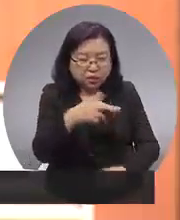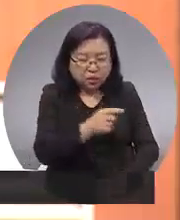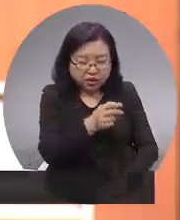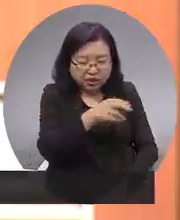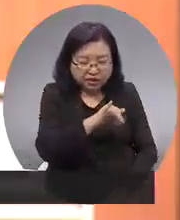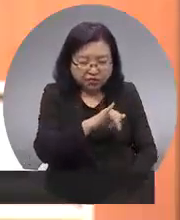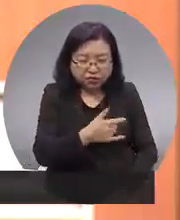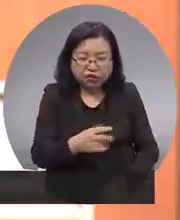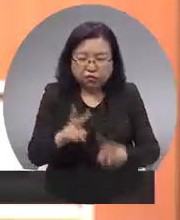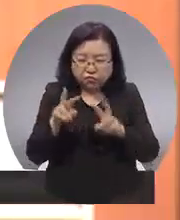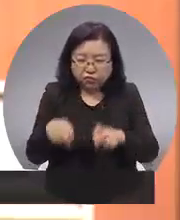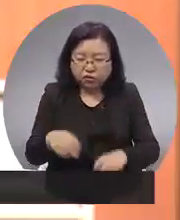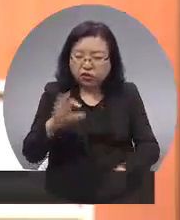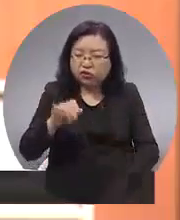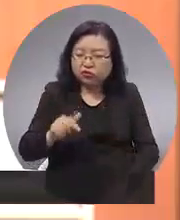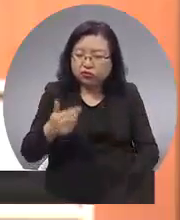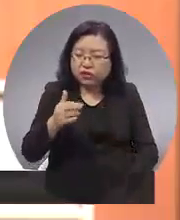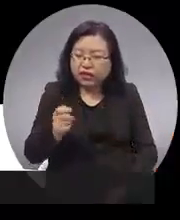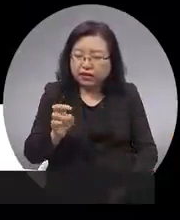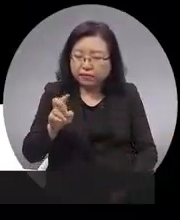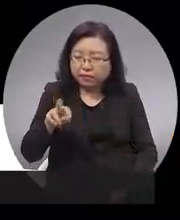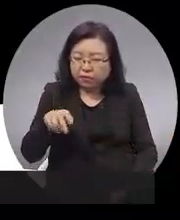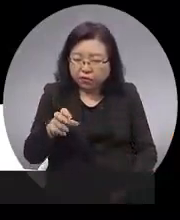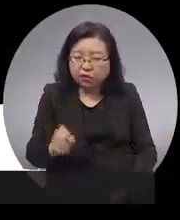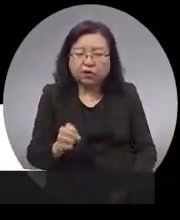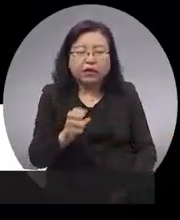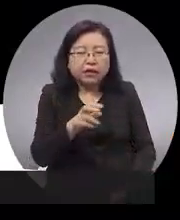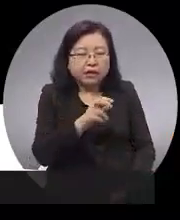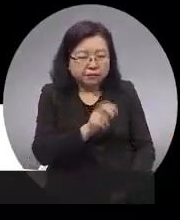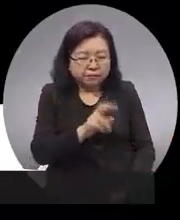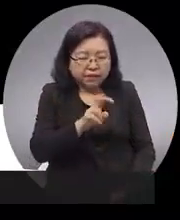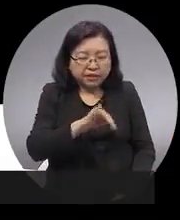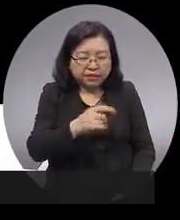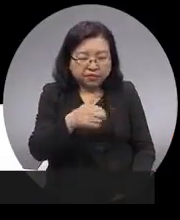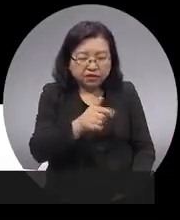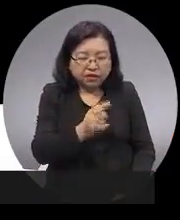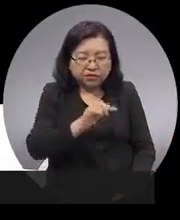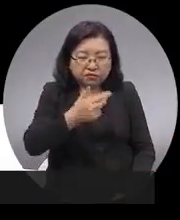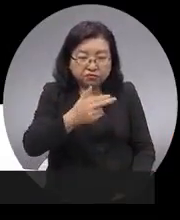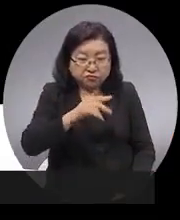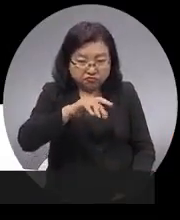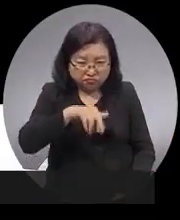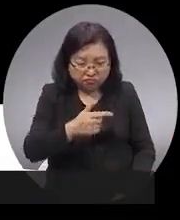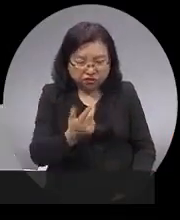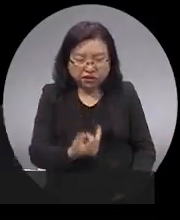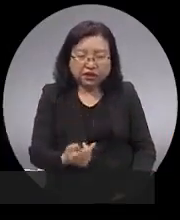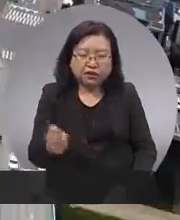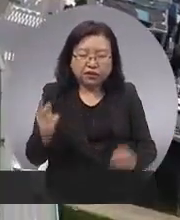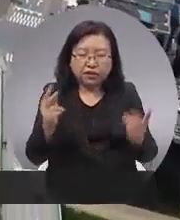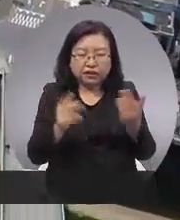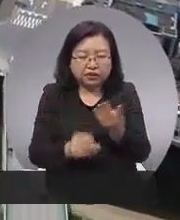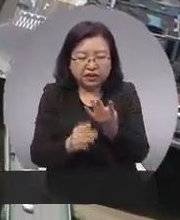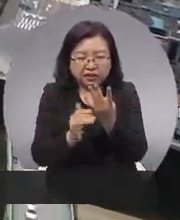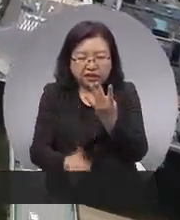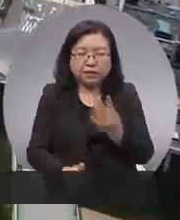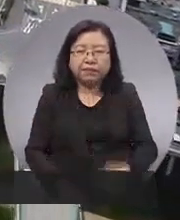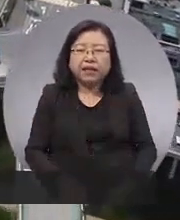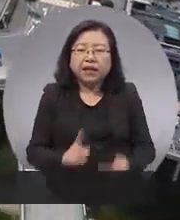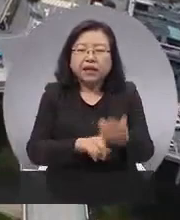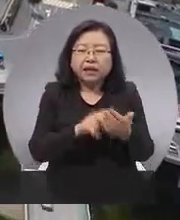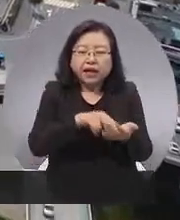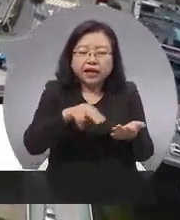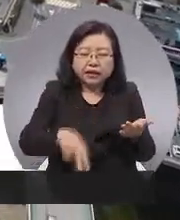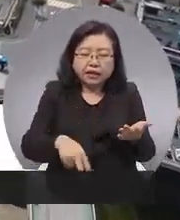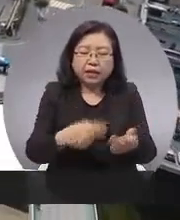유 4명 전 증평군 의원 곳 빙 광주 운전 증평읍 짱이 도전장을 냈습니다 단 양과